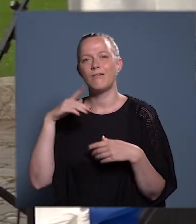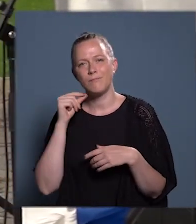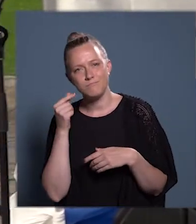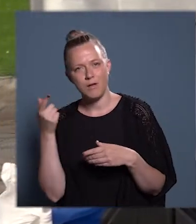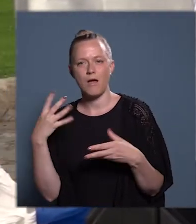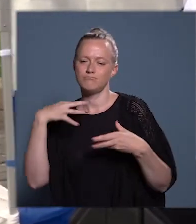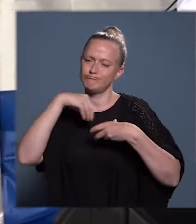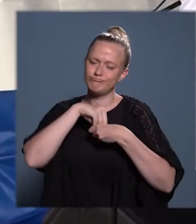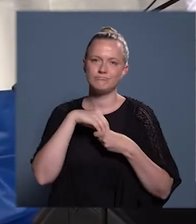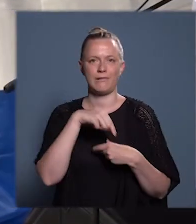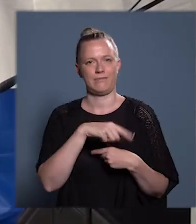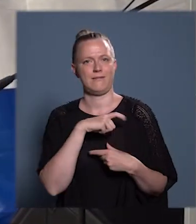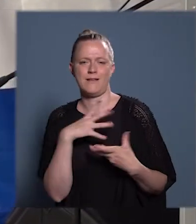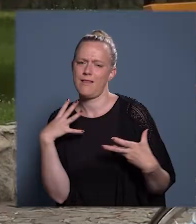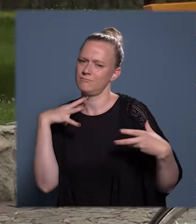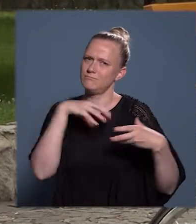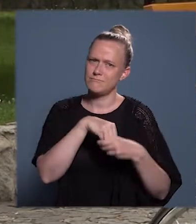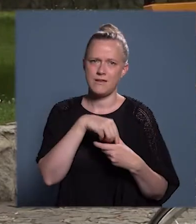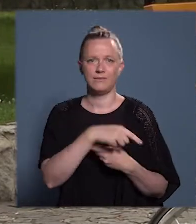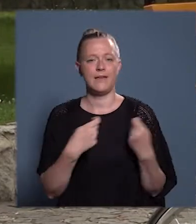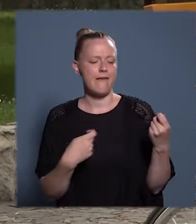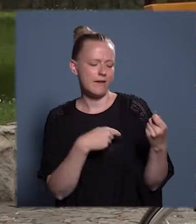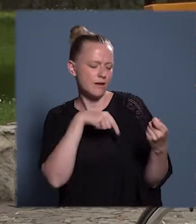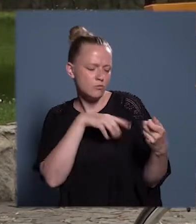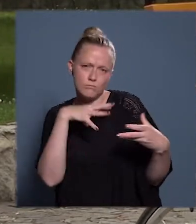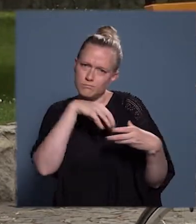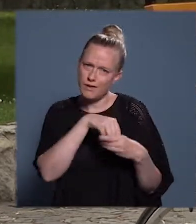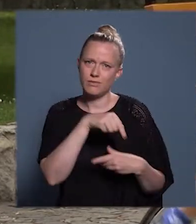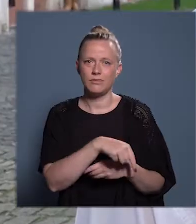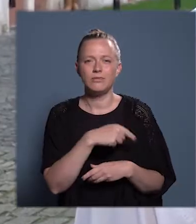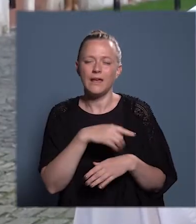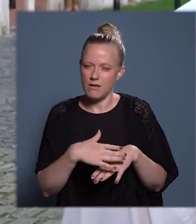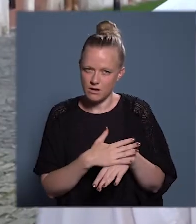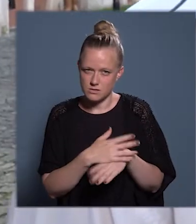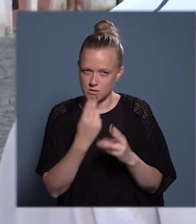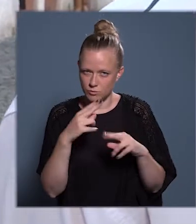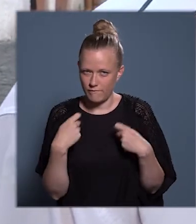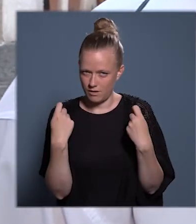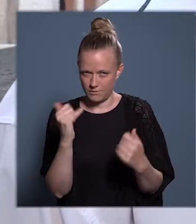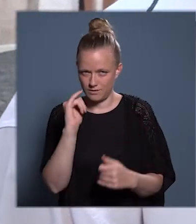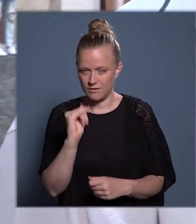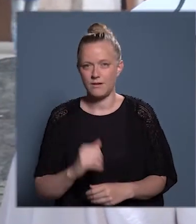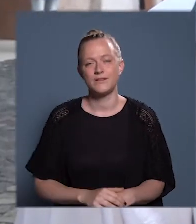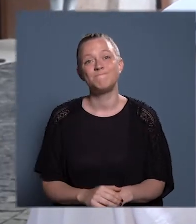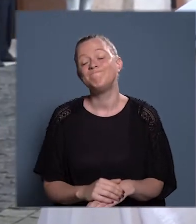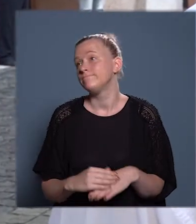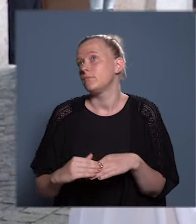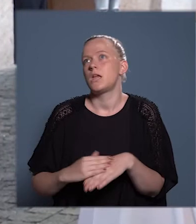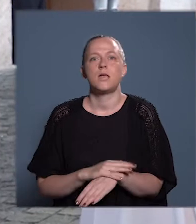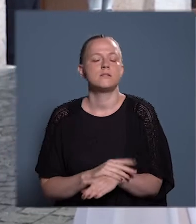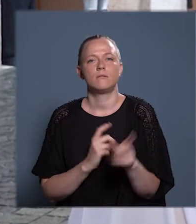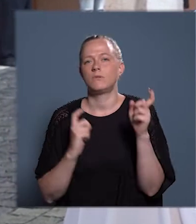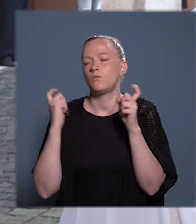belemuzsikálták. Amikor játszik ezen a hegedűn, akkor ezt érzi, és úgy érzi, hogy tovább is tudja adni, ugye? Így van. Hát érzelmileg,